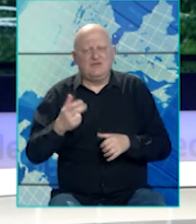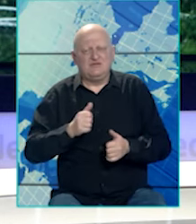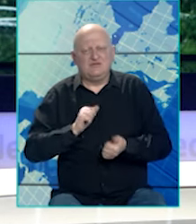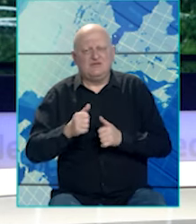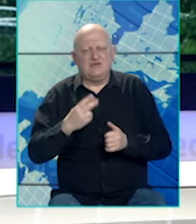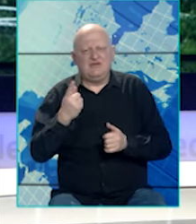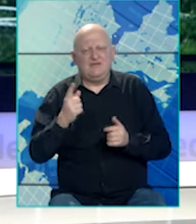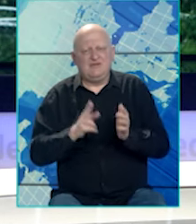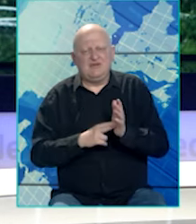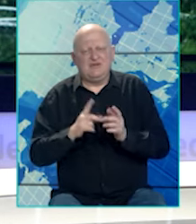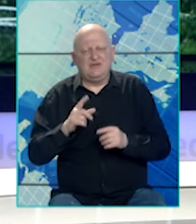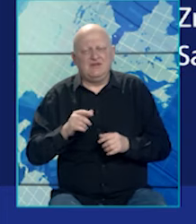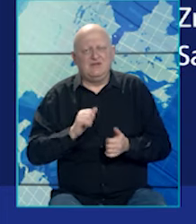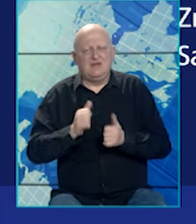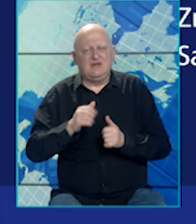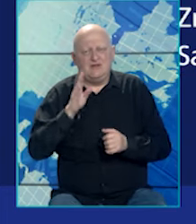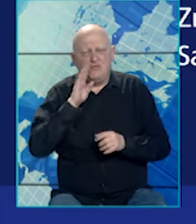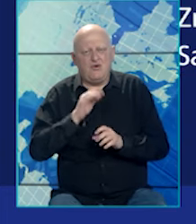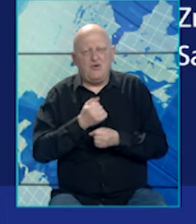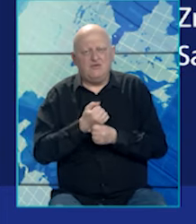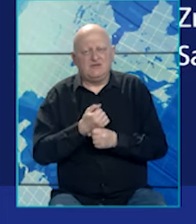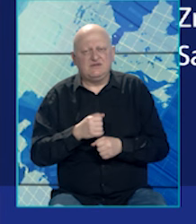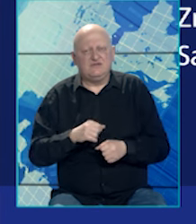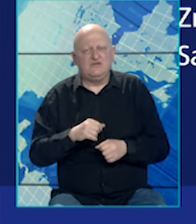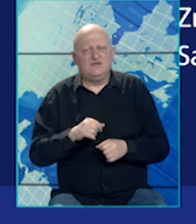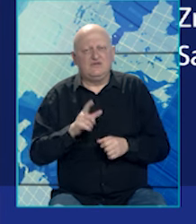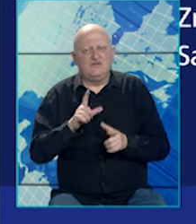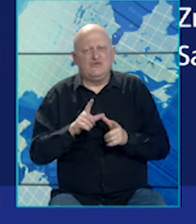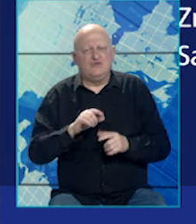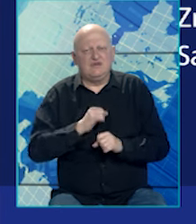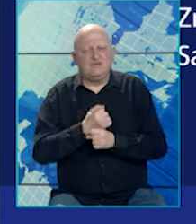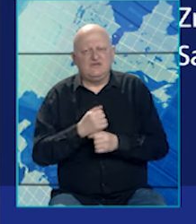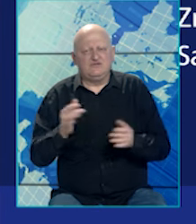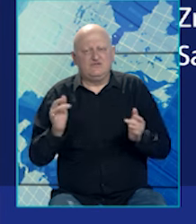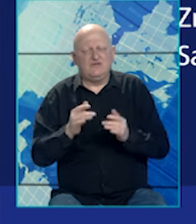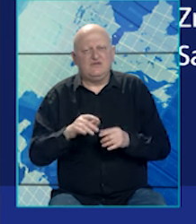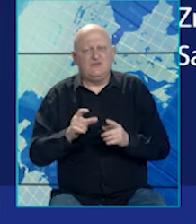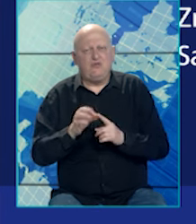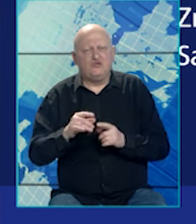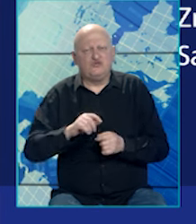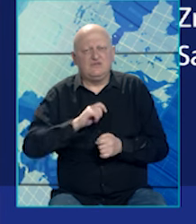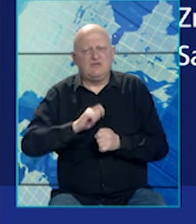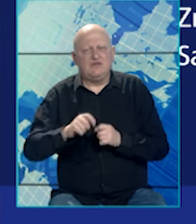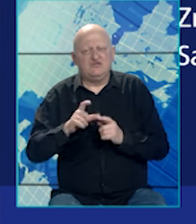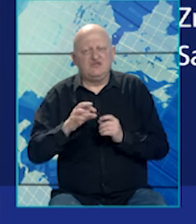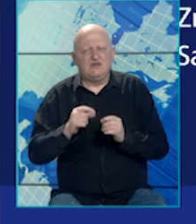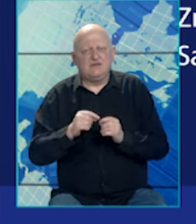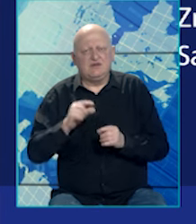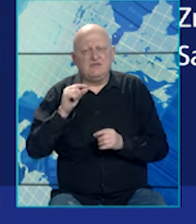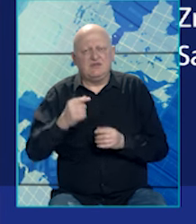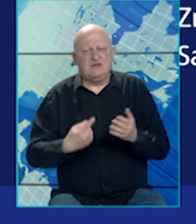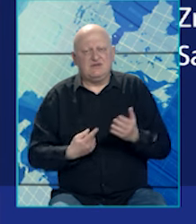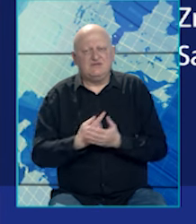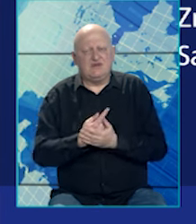kompletirano je 23. kolo nogometne VVN lige Bosne i Hercegovine. U hercegovačkom duelu Posušje je savladalo Široki